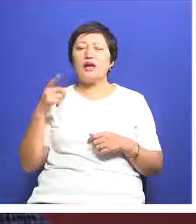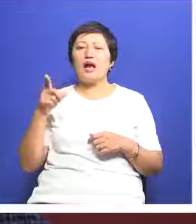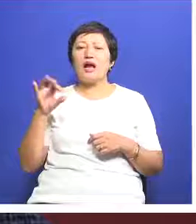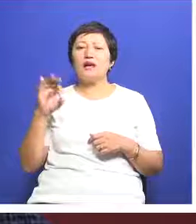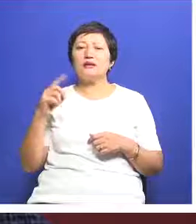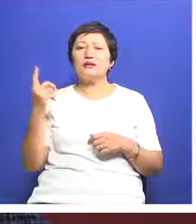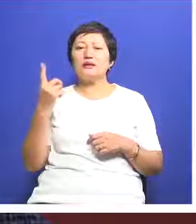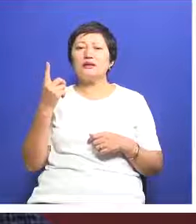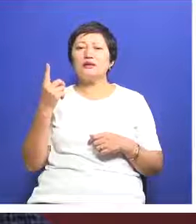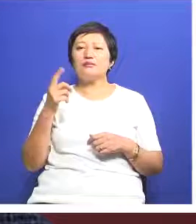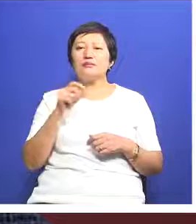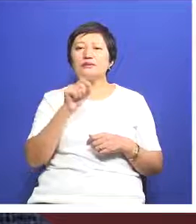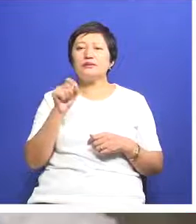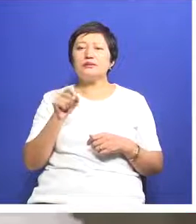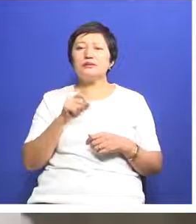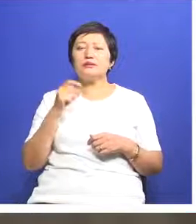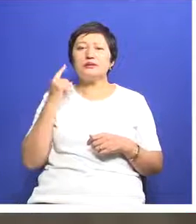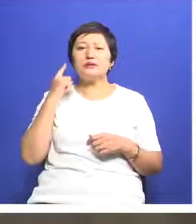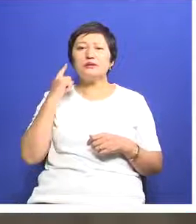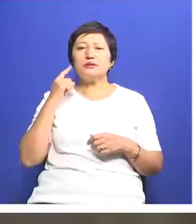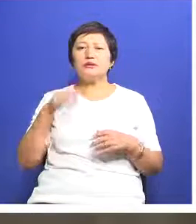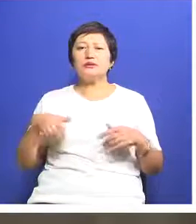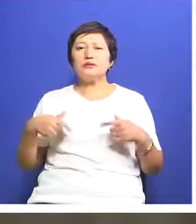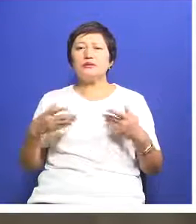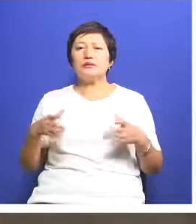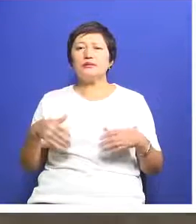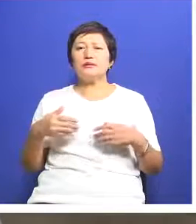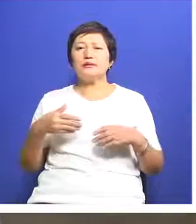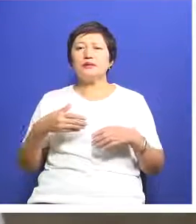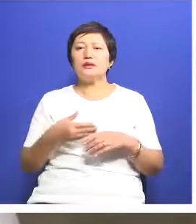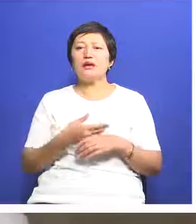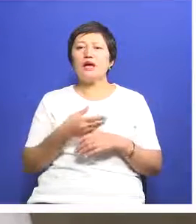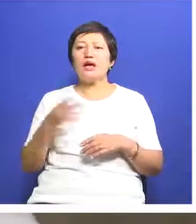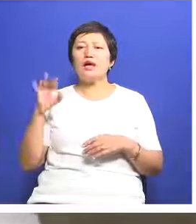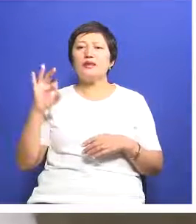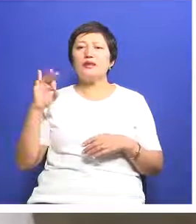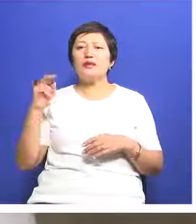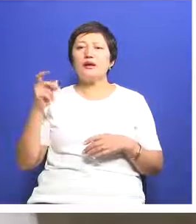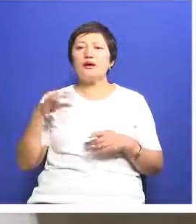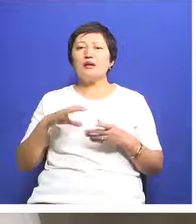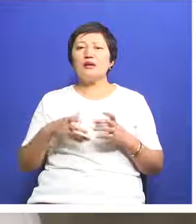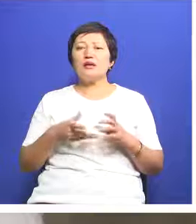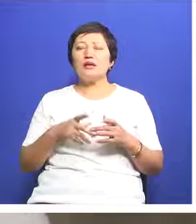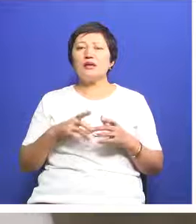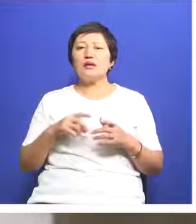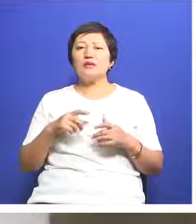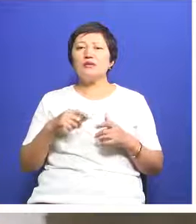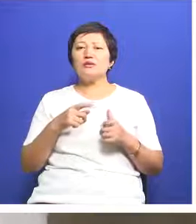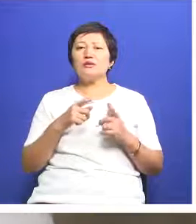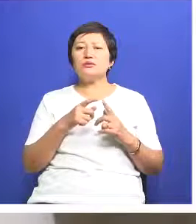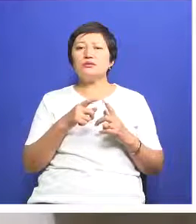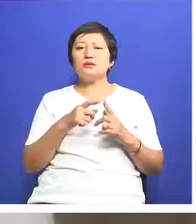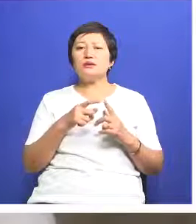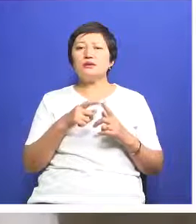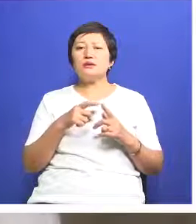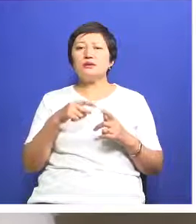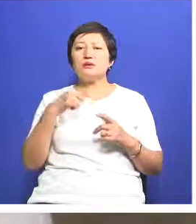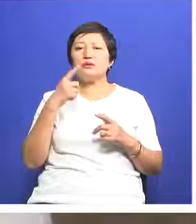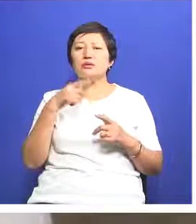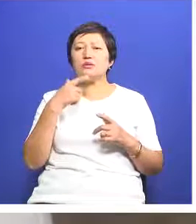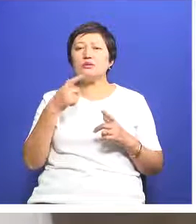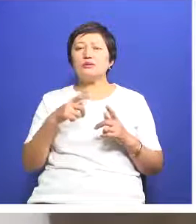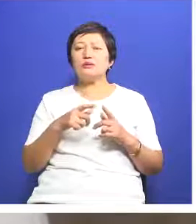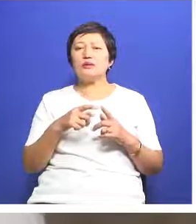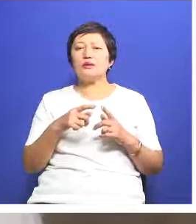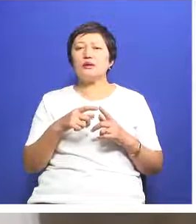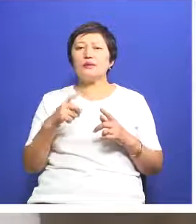сұрақ қалды ау деймін. Тыңдап жүрмін. Саламатсыздар. Жаңа ынтымақ ауылынан боламын. Маған Сейітбек көкем сөйлеп кетті ғой. Мен соны шама кішкене толықтырып